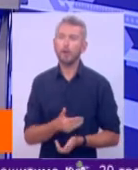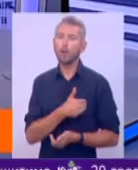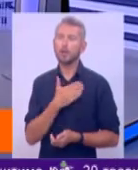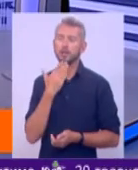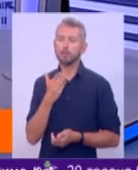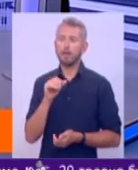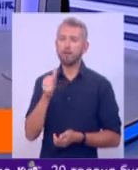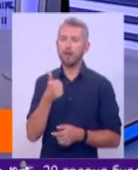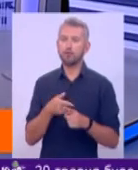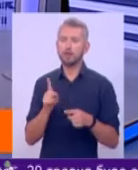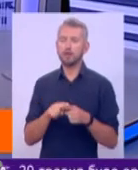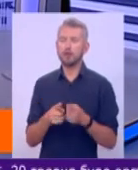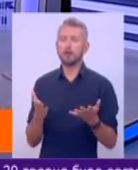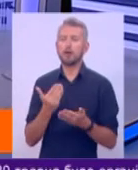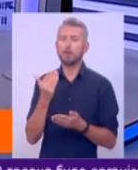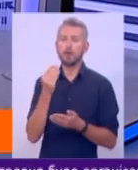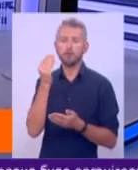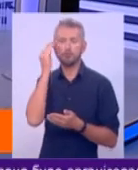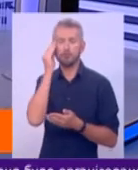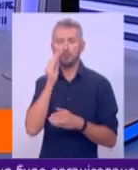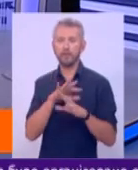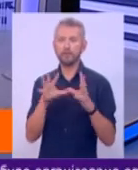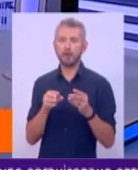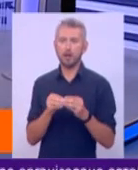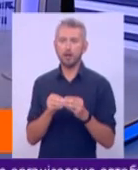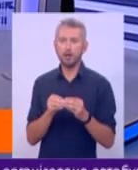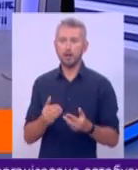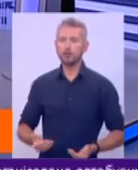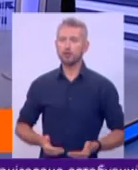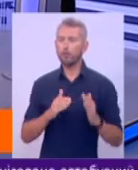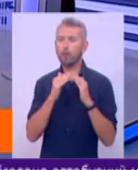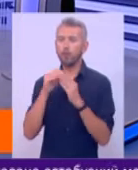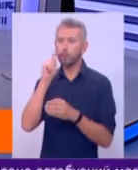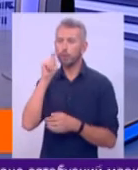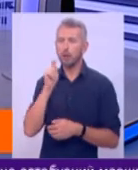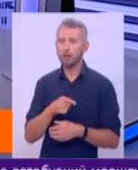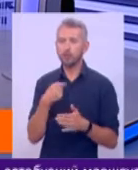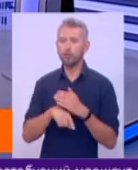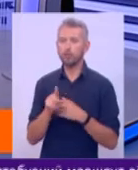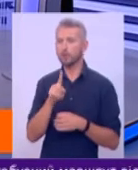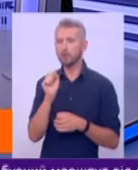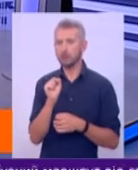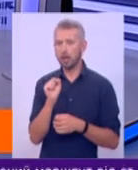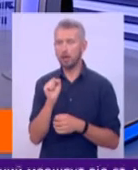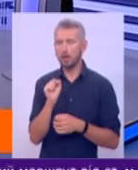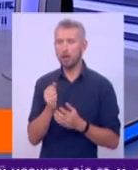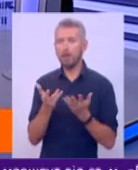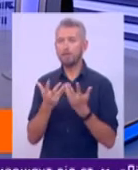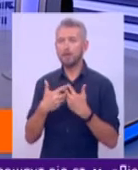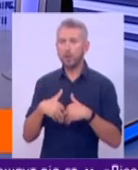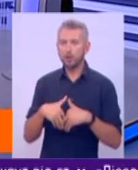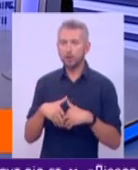запитати перше, це яка ваша оцінка взагалі житлового фонду України? Тому що за